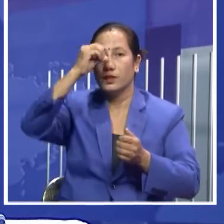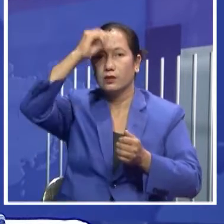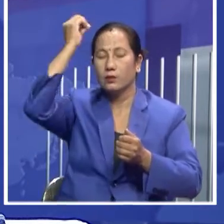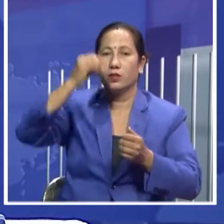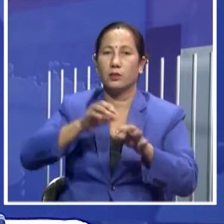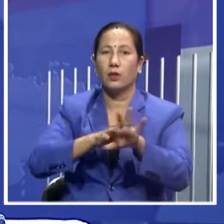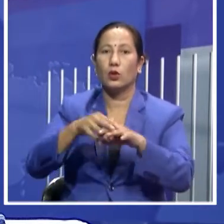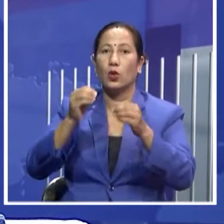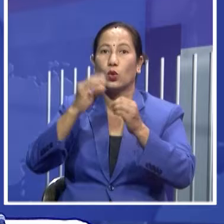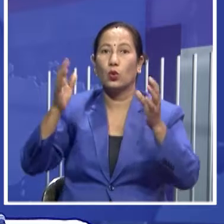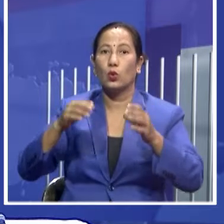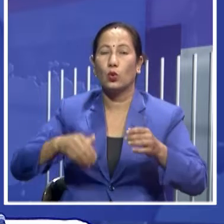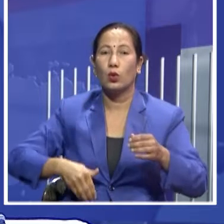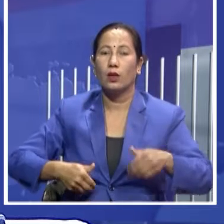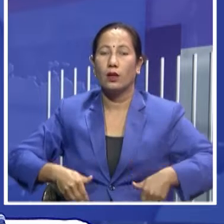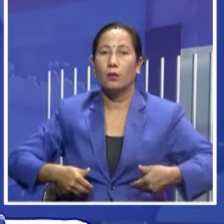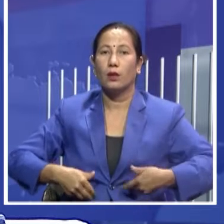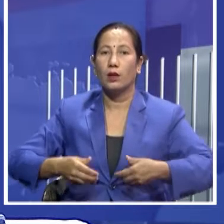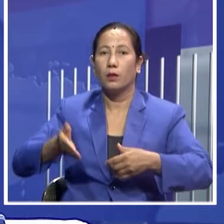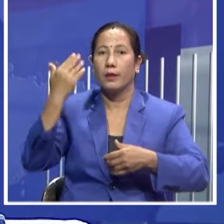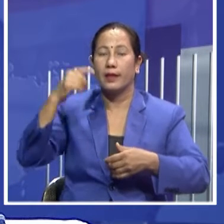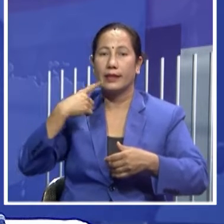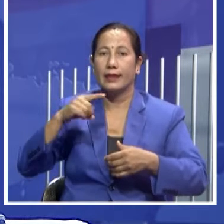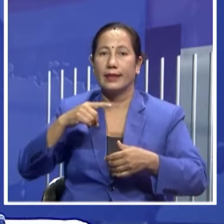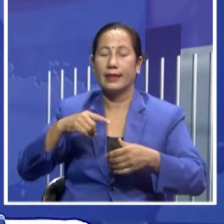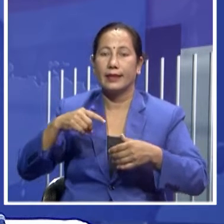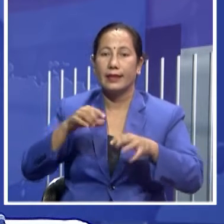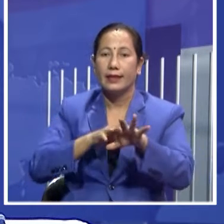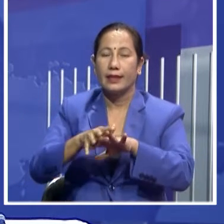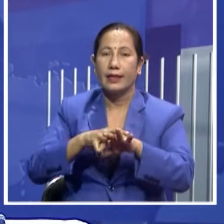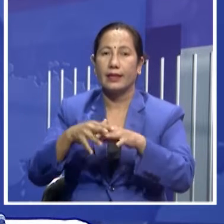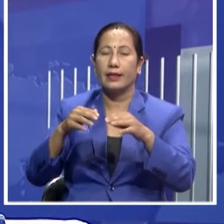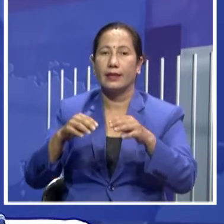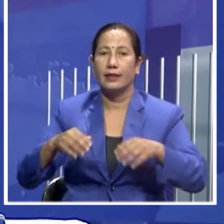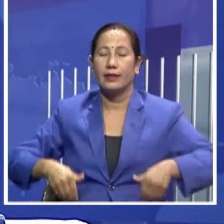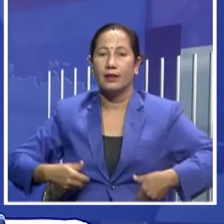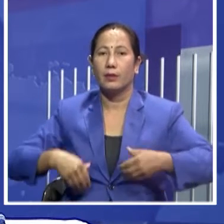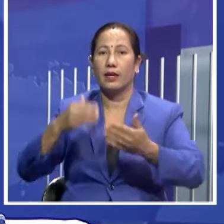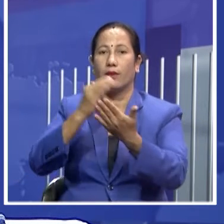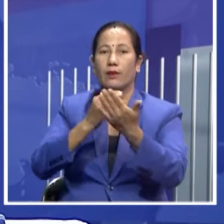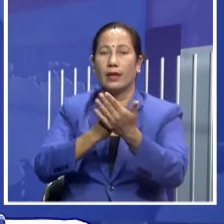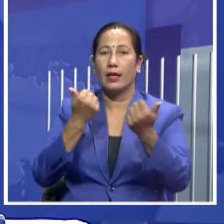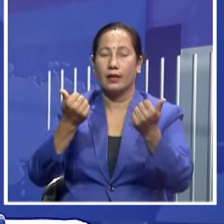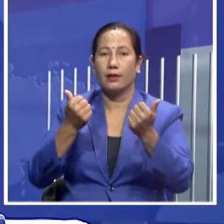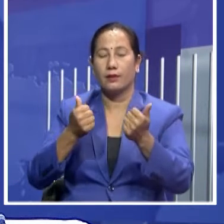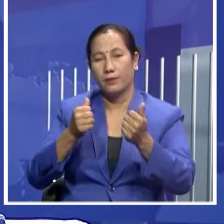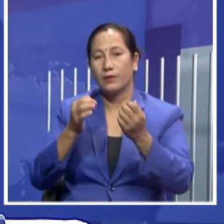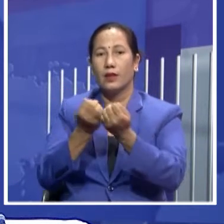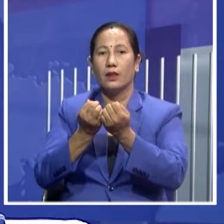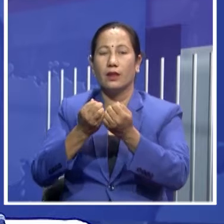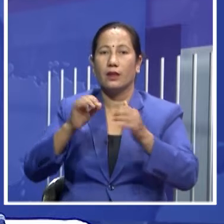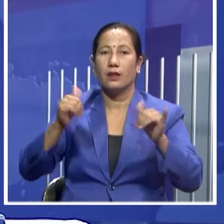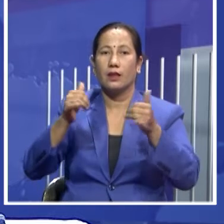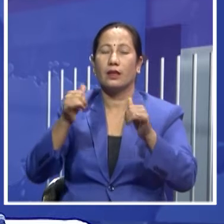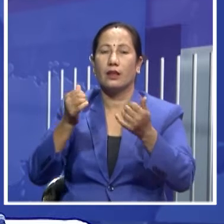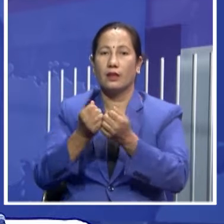सुदूरपश्चिमेलीहरूको ठूलो पर्व गौरामा विगतदेखि नै निकै रमाइला कार्यक्रमको आयोजना गरी जमघट गरेर देउडा खेलहरू खेल्ने गरिन्छ।